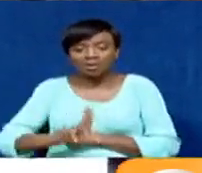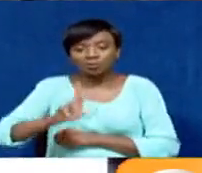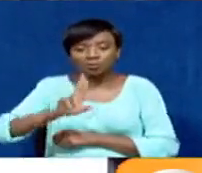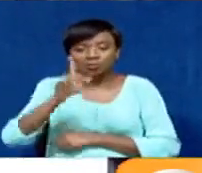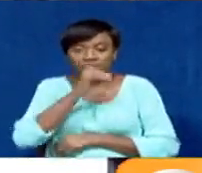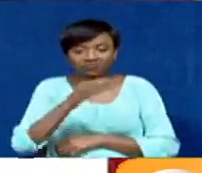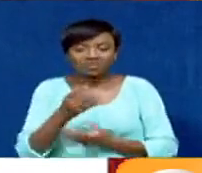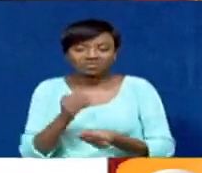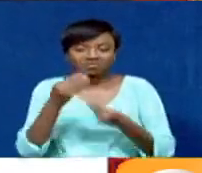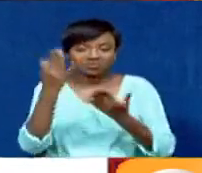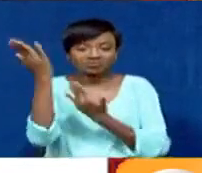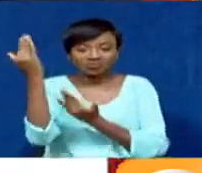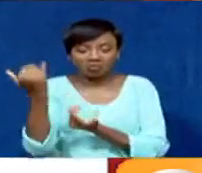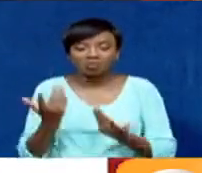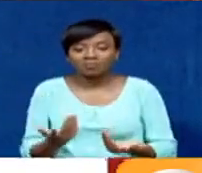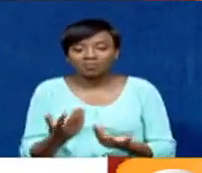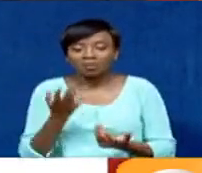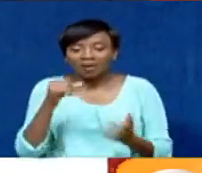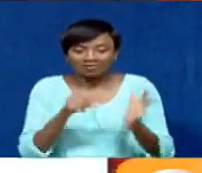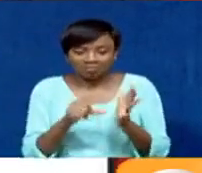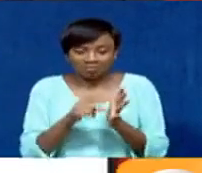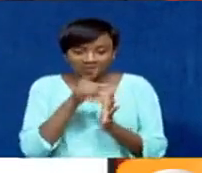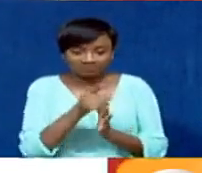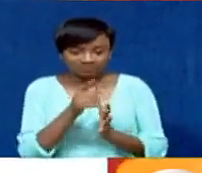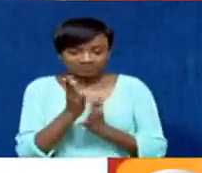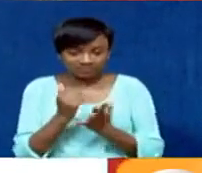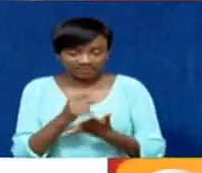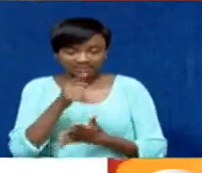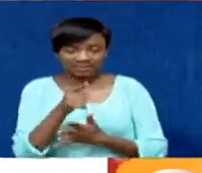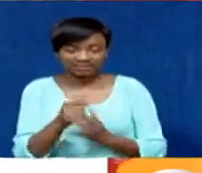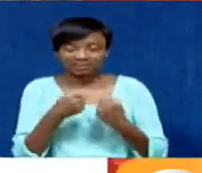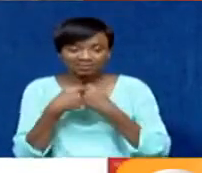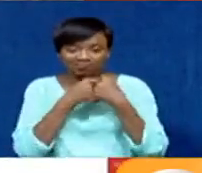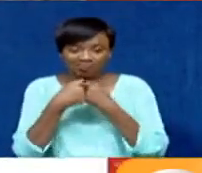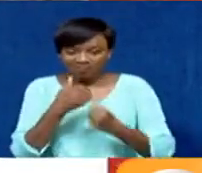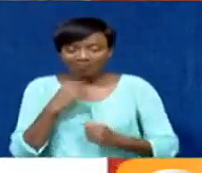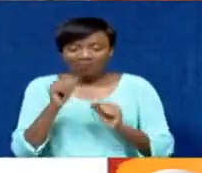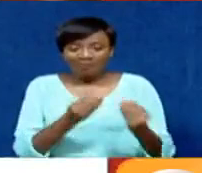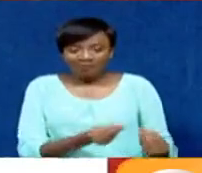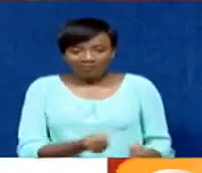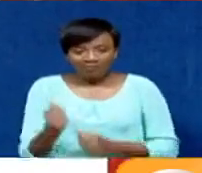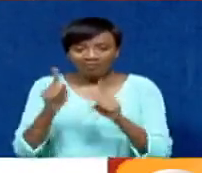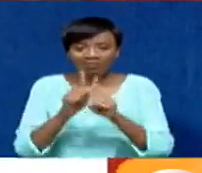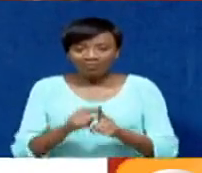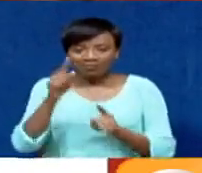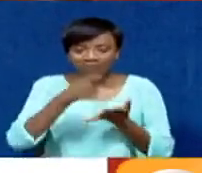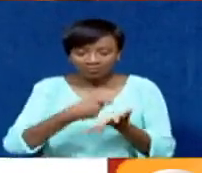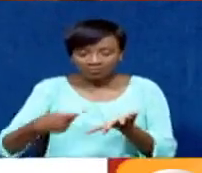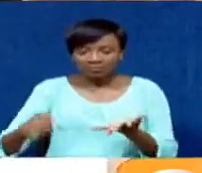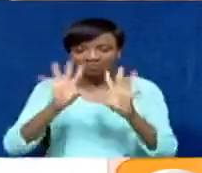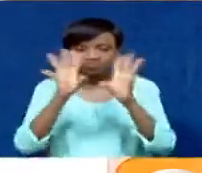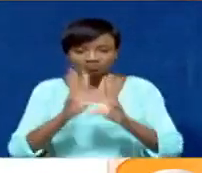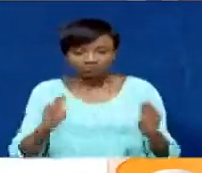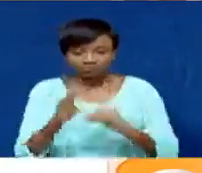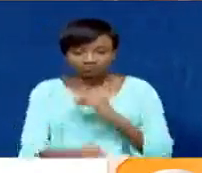Rais Kenyatta kutoa matumaini kwa utata unaozonga sekta ya mafuta. Rais Kenyatta sasa akitia saini mswada wa bajeti ya